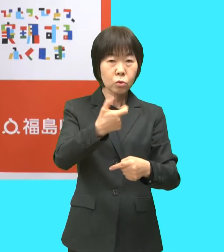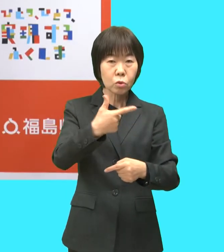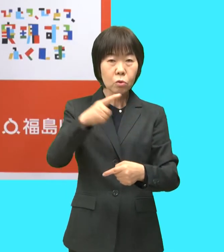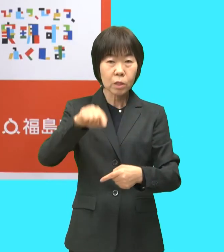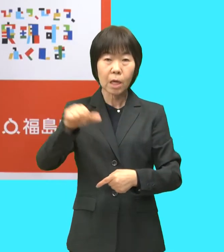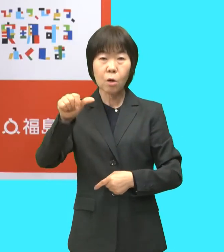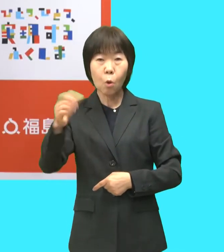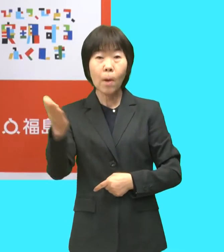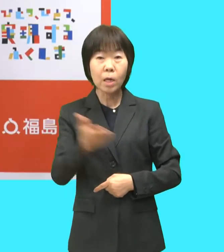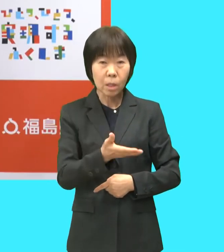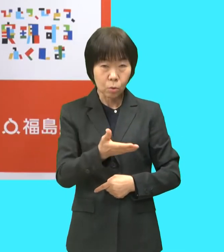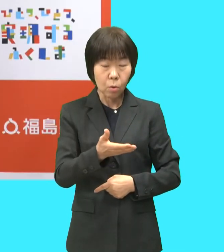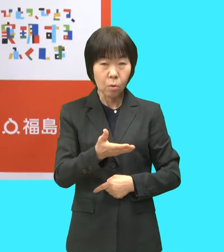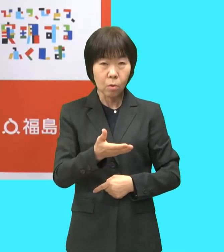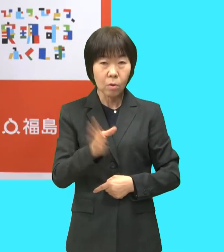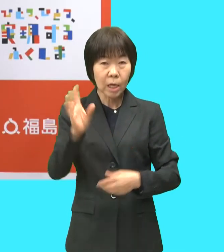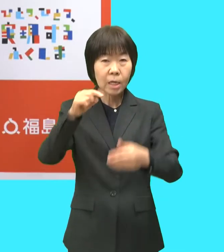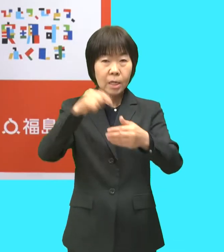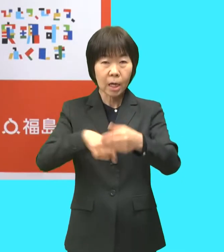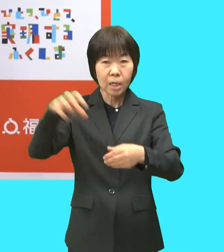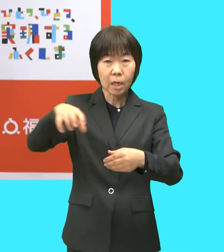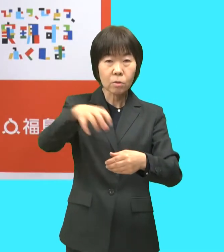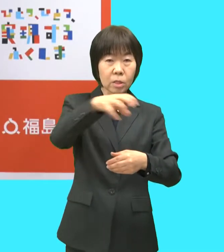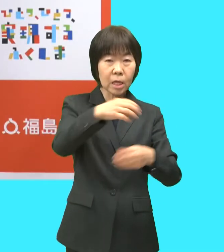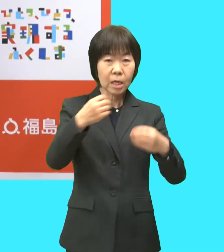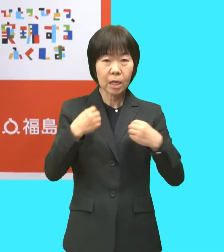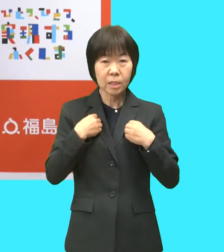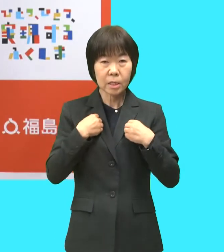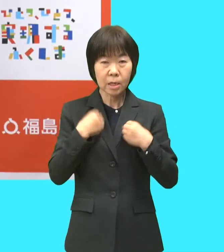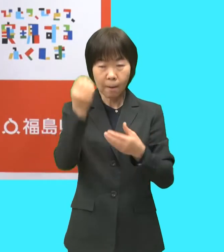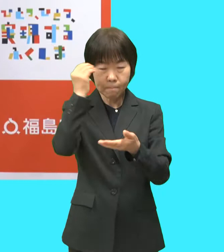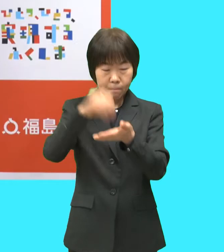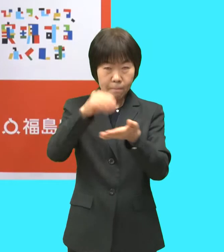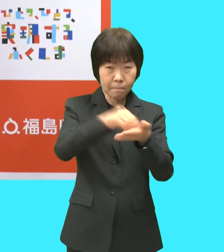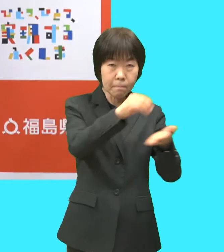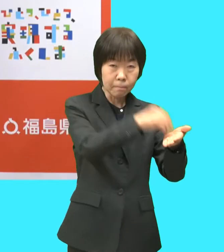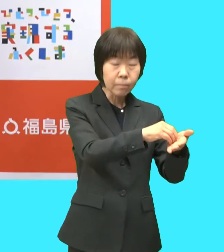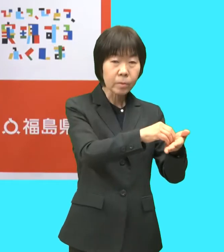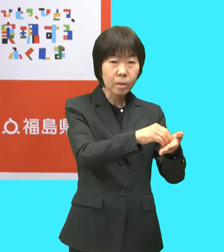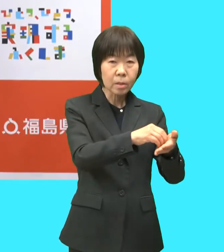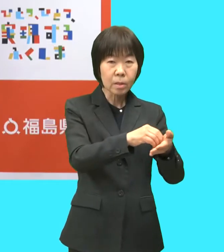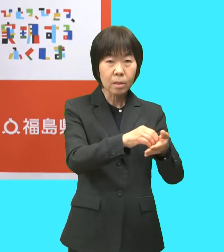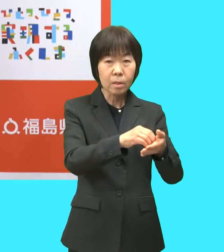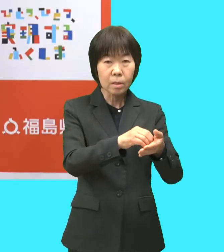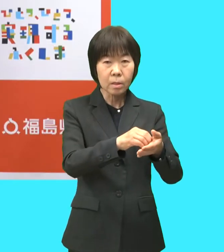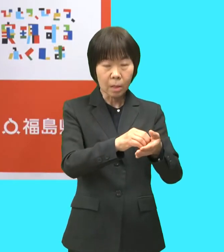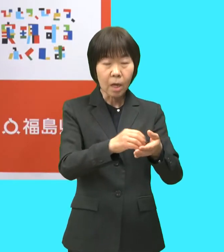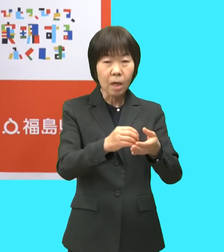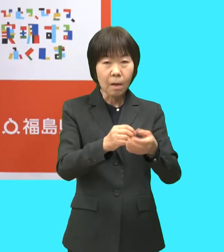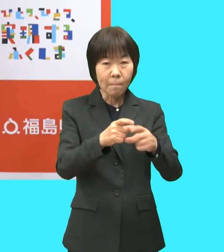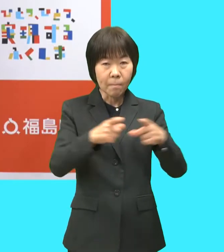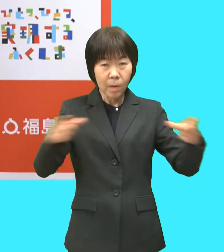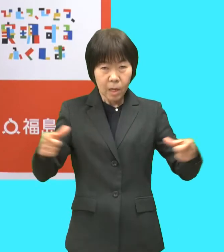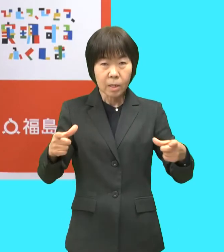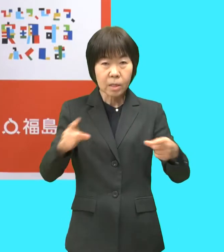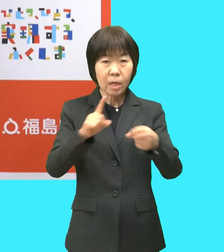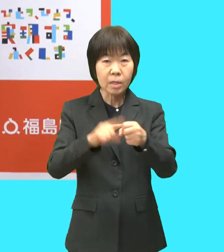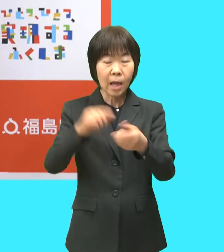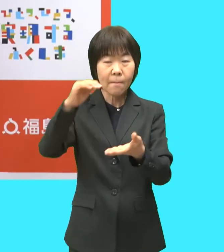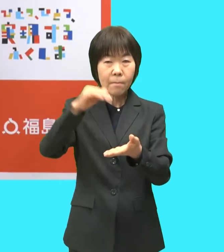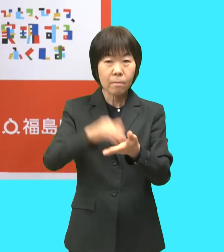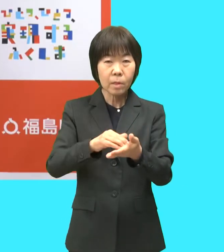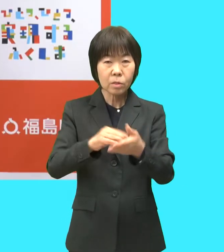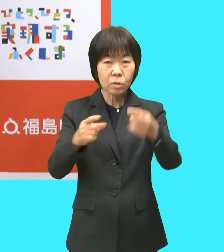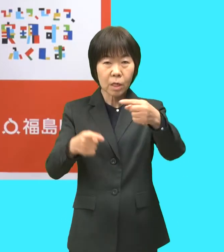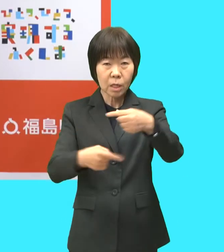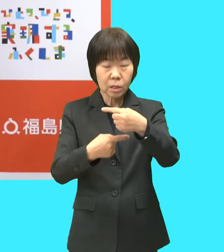66.5% であります。県内各地で感染が確認をされて急上昇した年末年始の感染拡